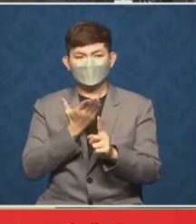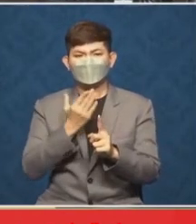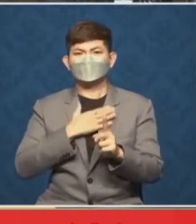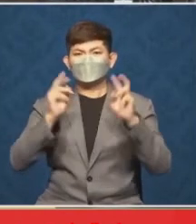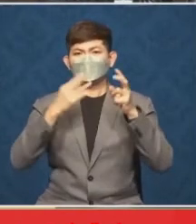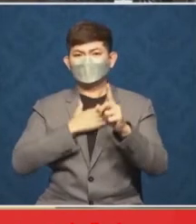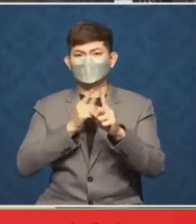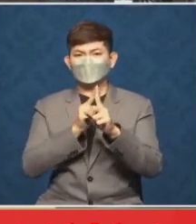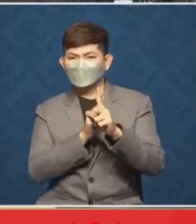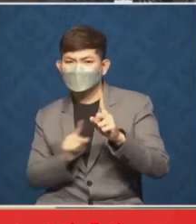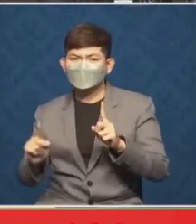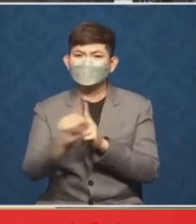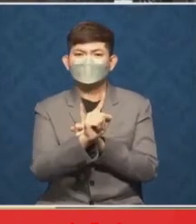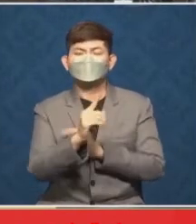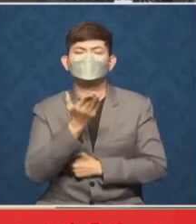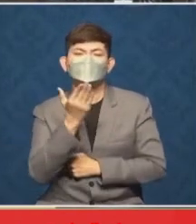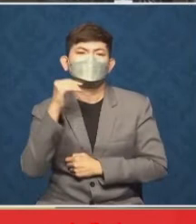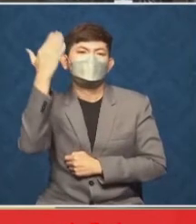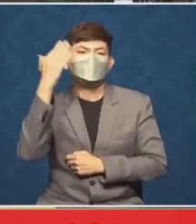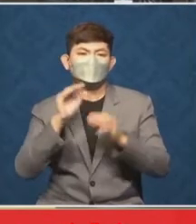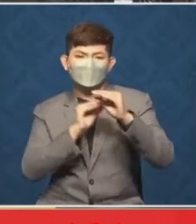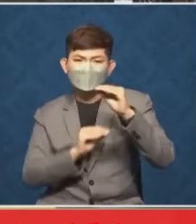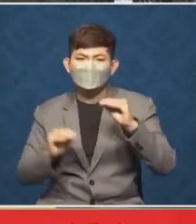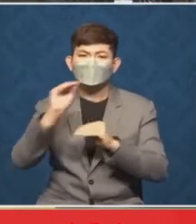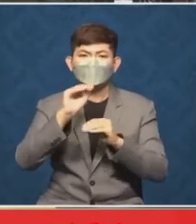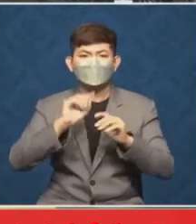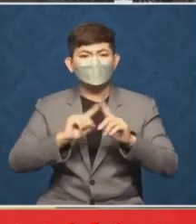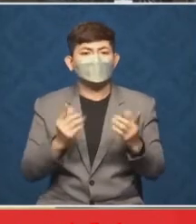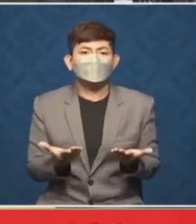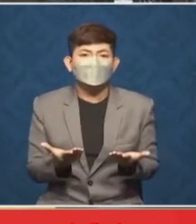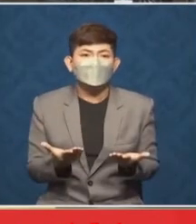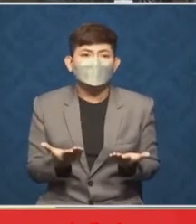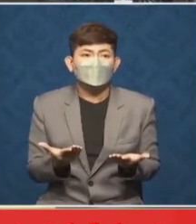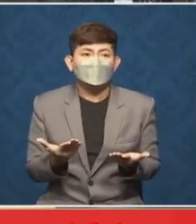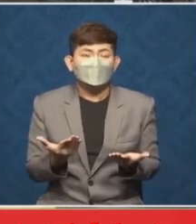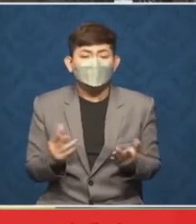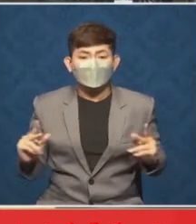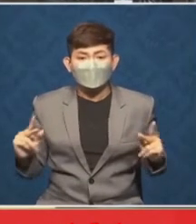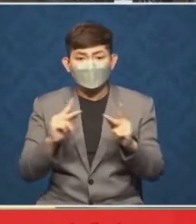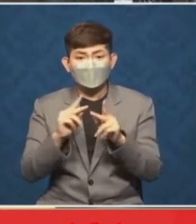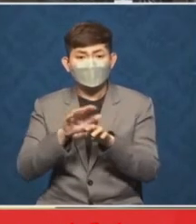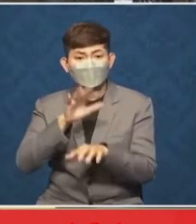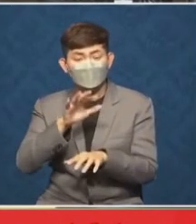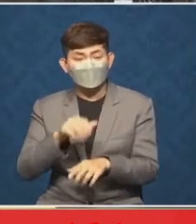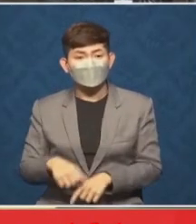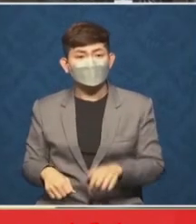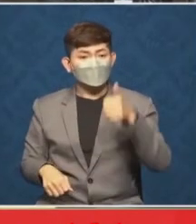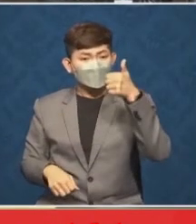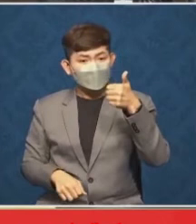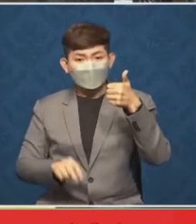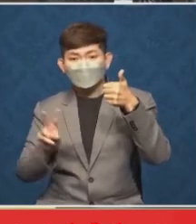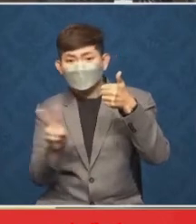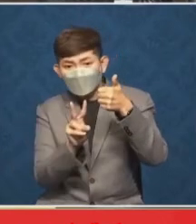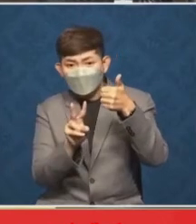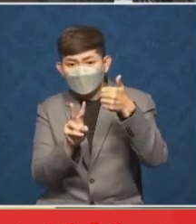พรรคเพื่อไทยอ่ะแต่นี่อะไรท่านประธานมีทั้ง3คนในกระทรวงมหาดไทยท่านไม่ว่างถึ